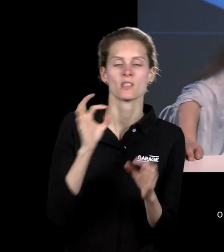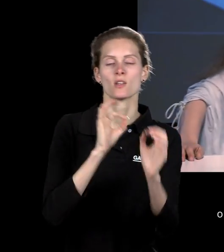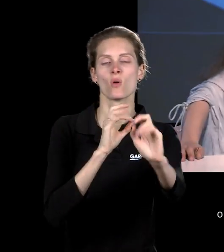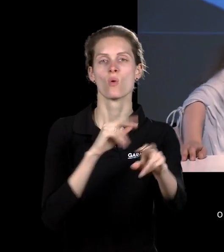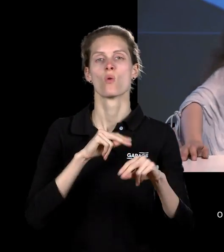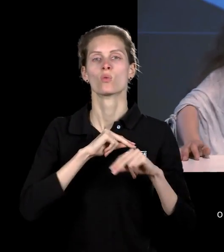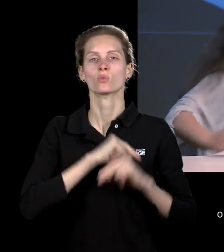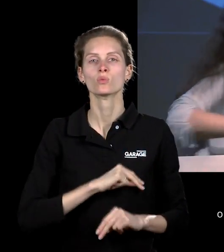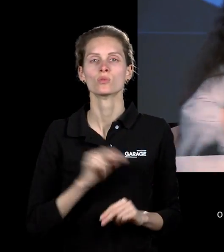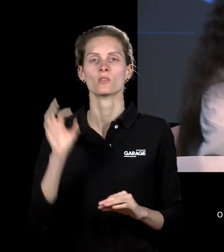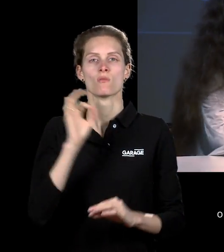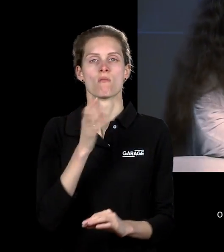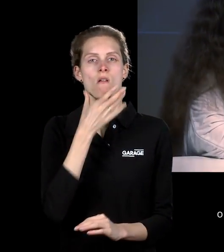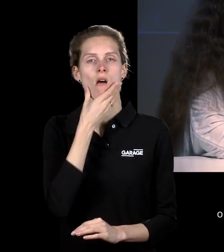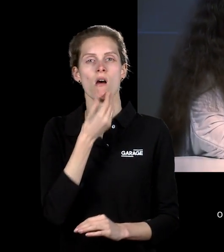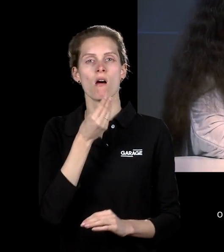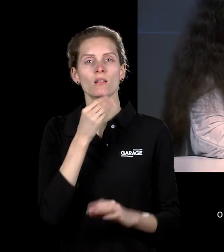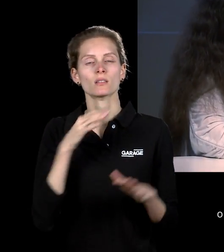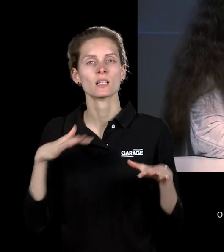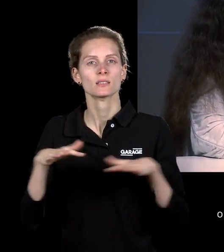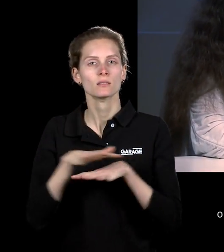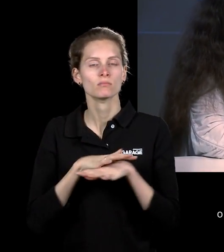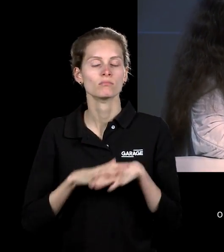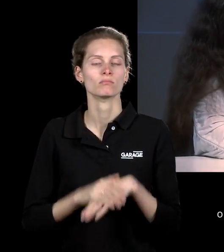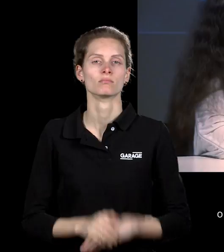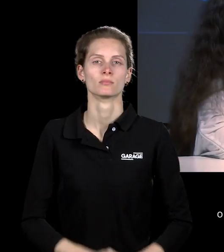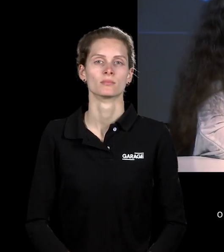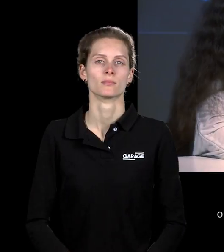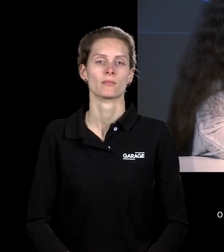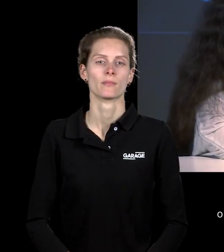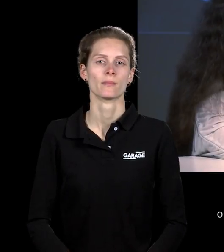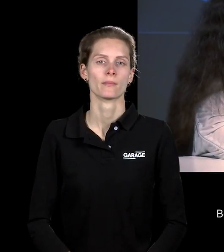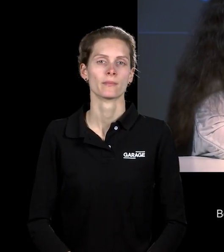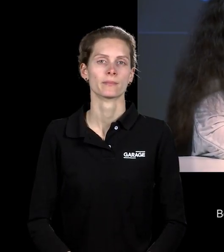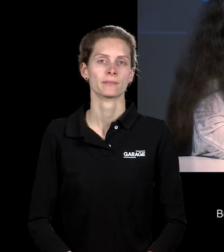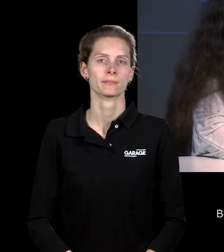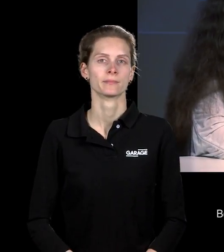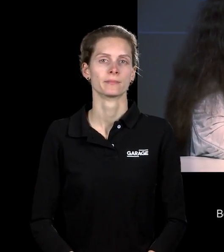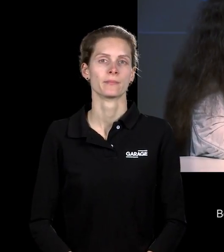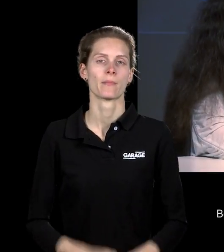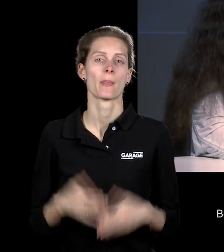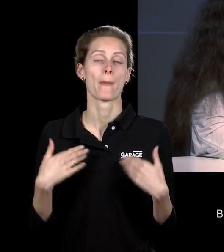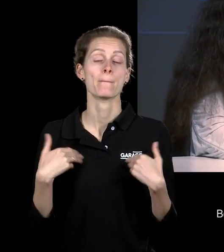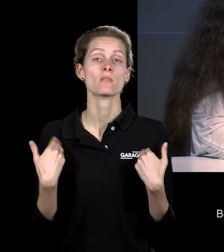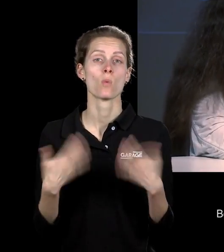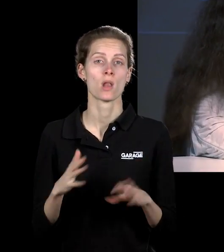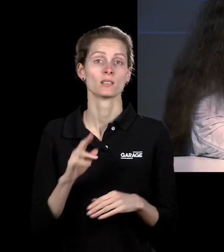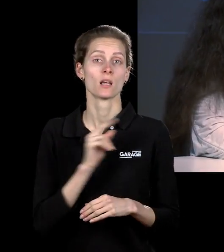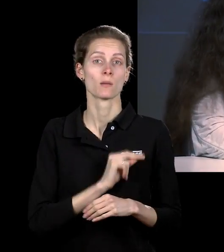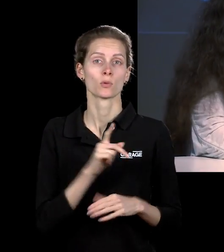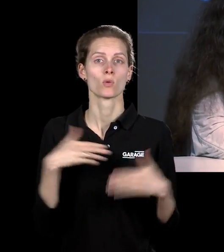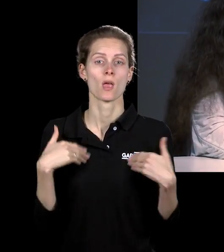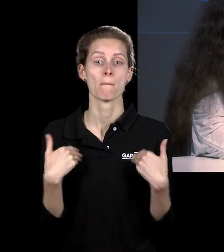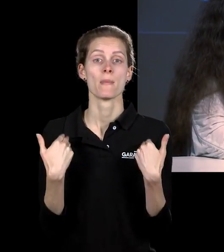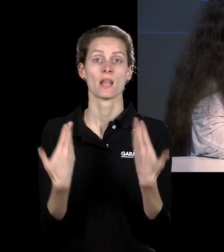так далее и тому подобное. Но она лишена ограничений, которые были в старинных искусствах. Вот такая вот бесполезная работа, которую он предлагает. В данном